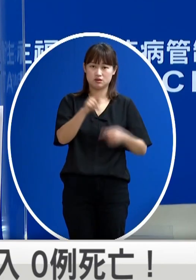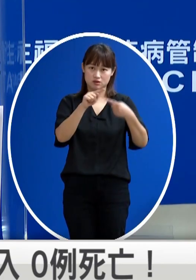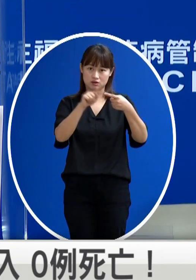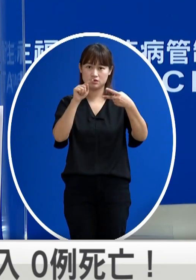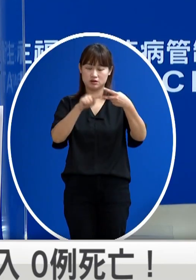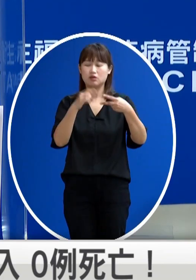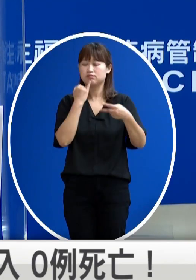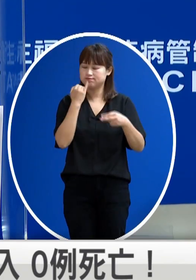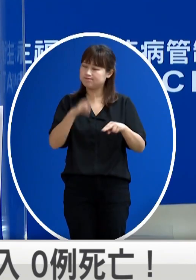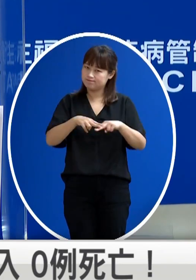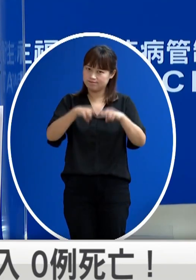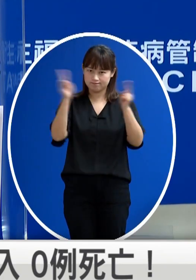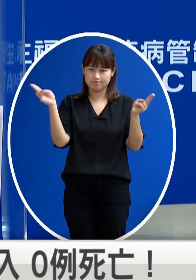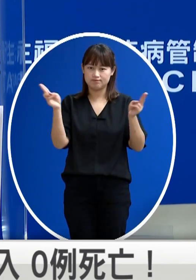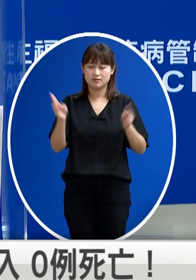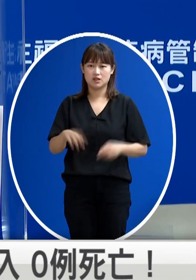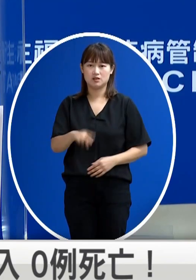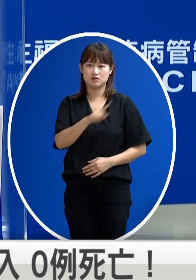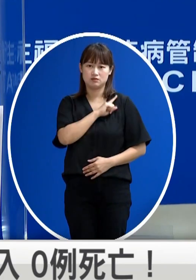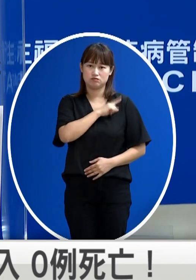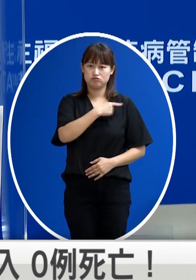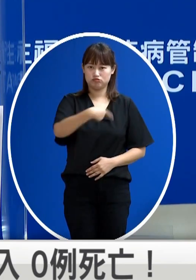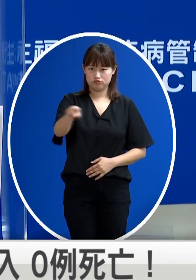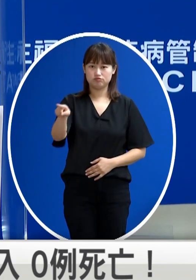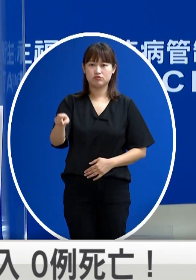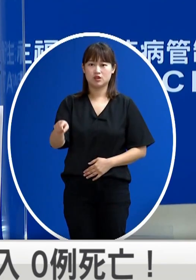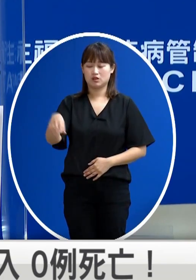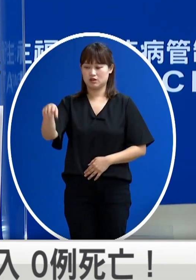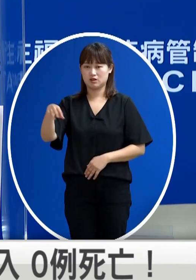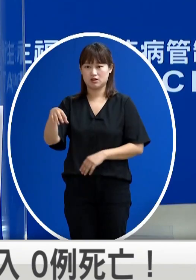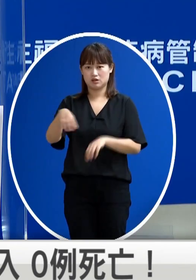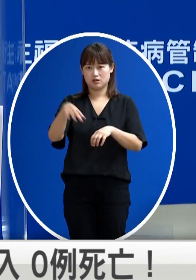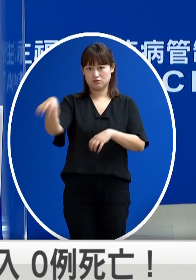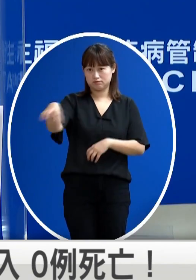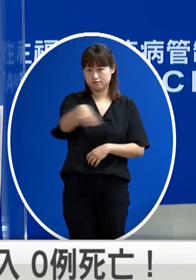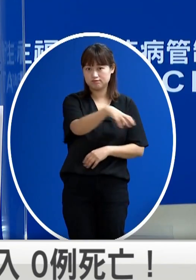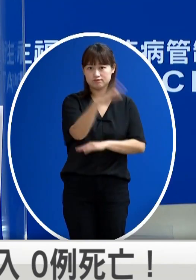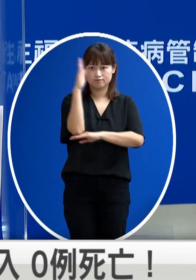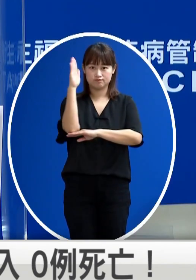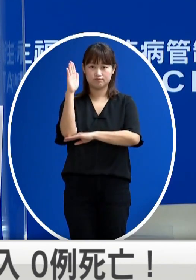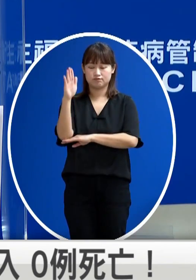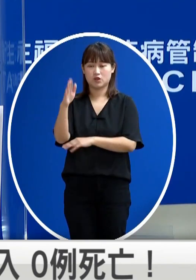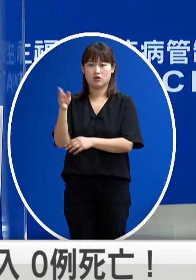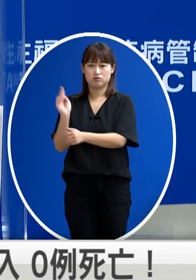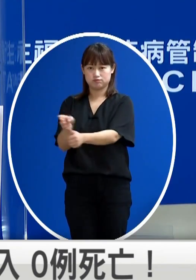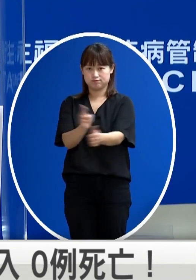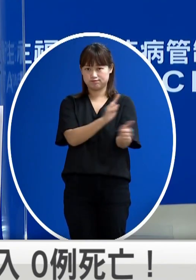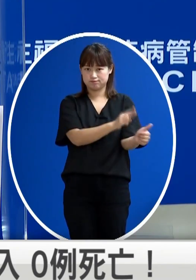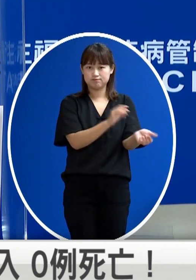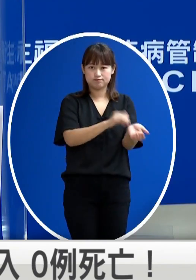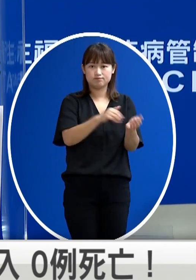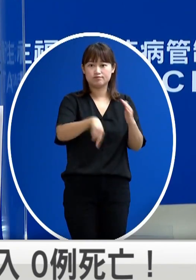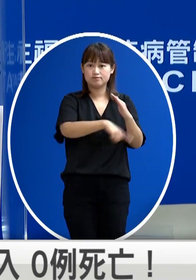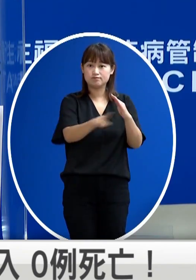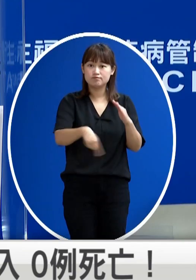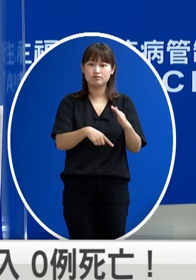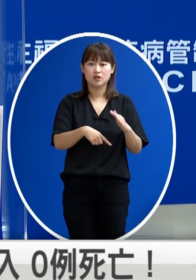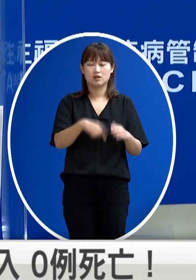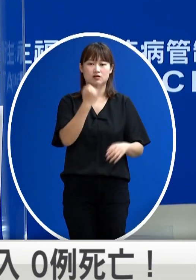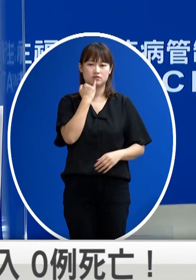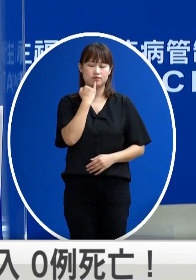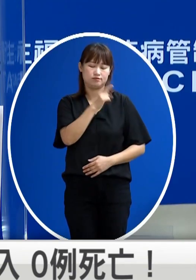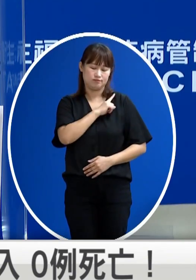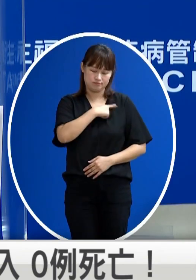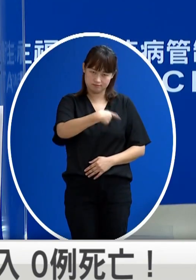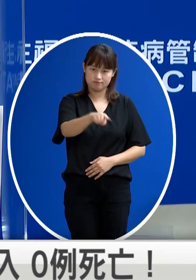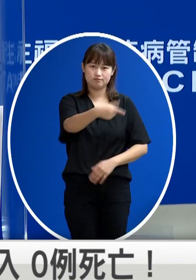目前都开放，让这个地方政府指定的合约医疗院所或卫生所，那来提供接